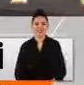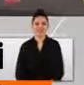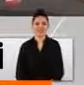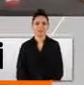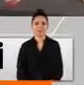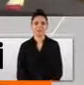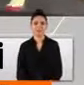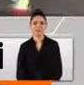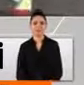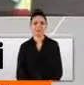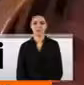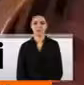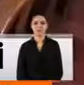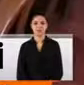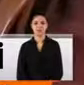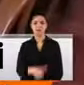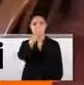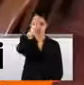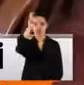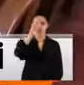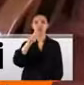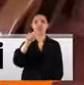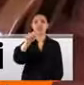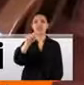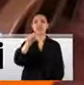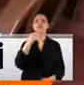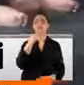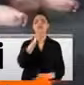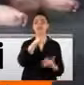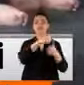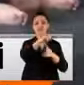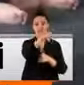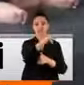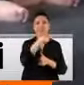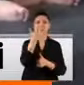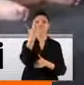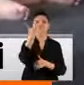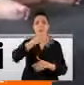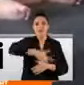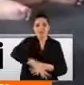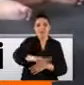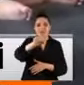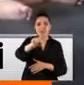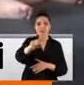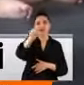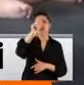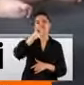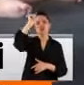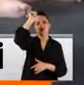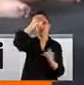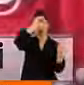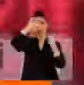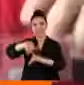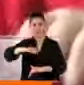Mart beşizleri dünyaya getirdim. Türkiye, Merve ve Hüseyin Huyluoğlu çiftinin beşiz bebeklerinin adını Suudi Arabistan'dan